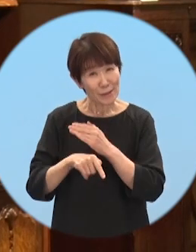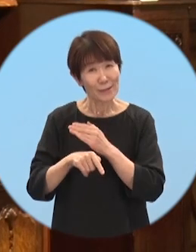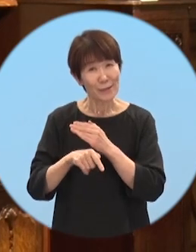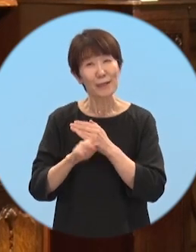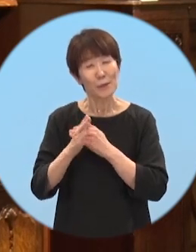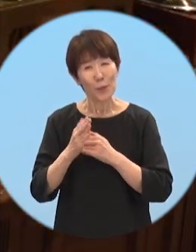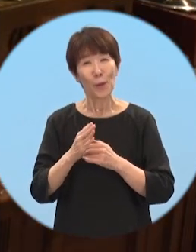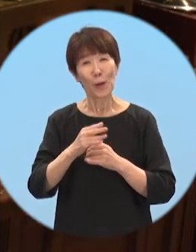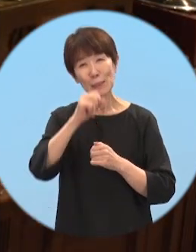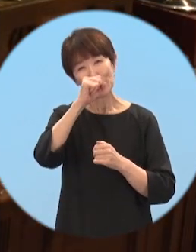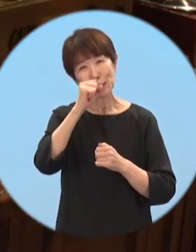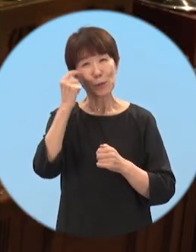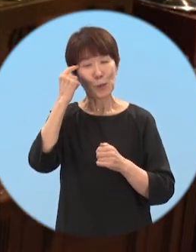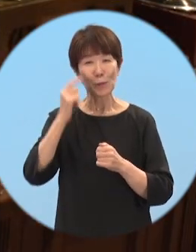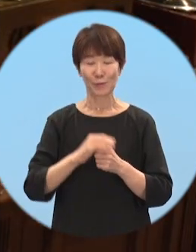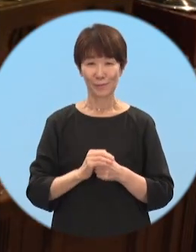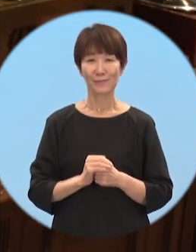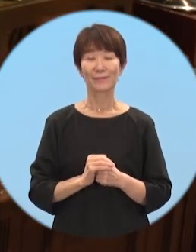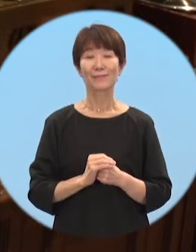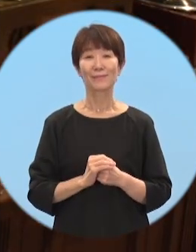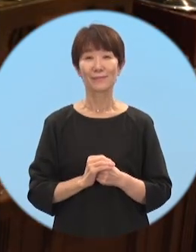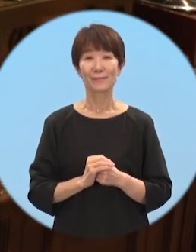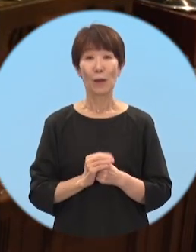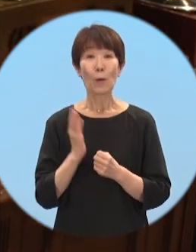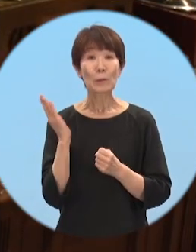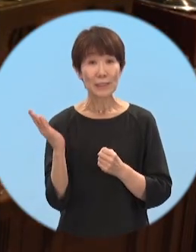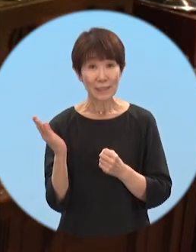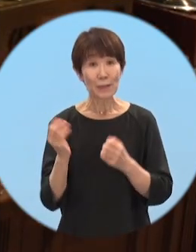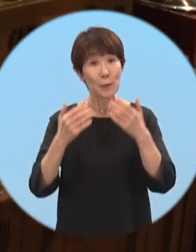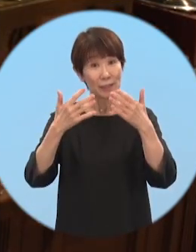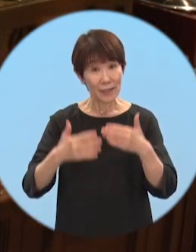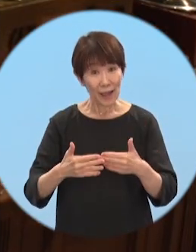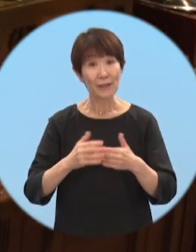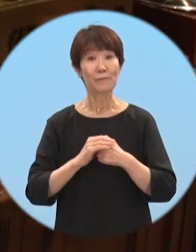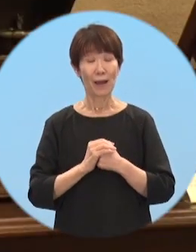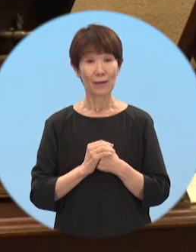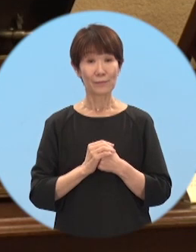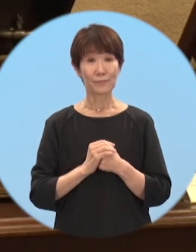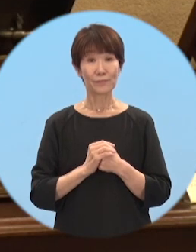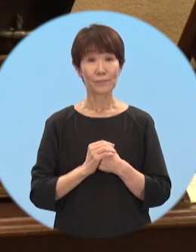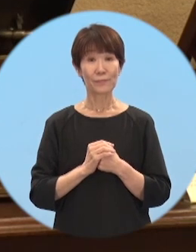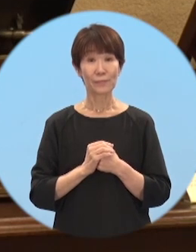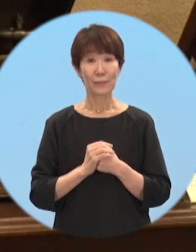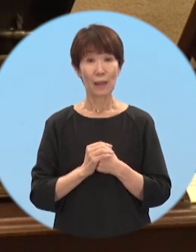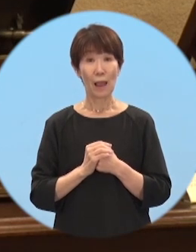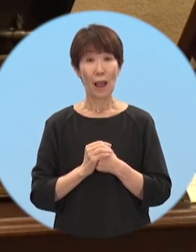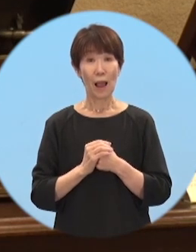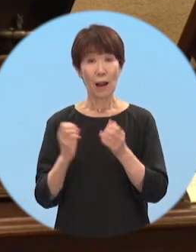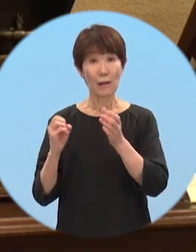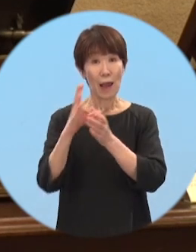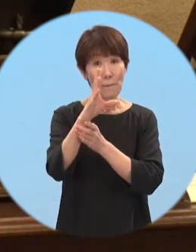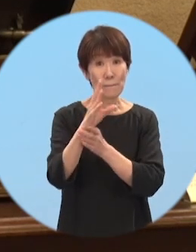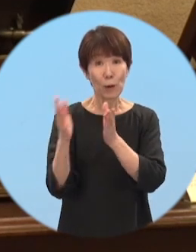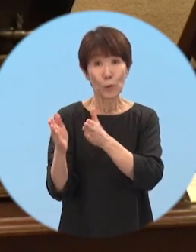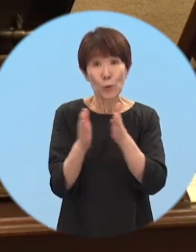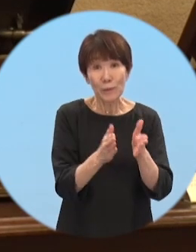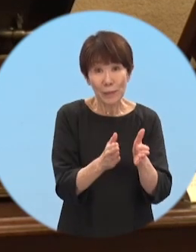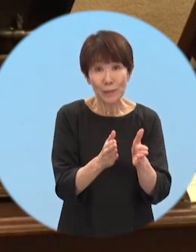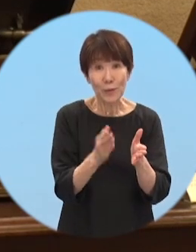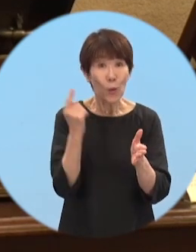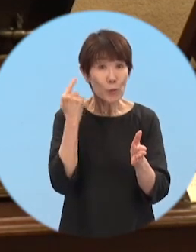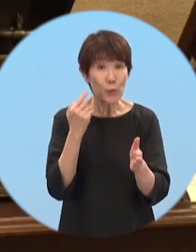思いません？ こちらの蓄音機は ちょっとラッパを取りますよ。音が変わります